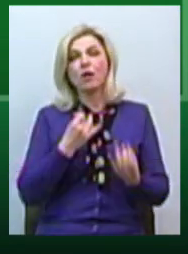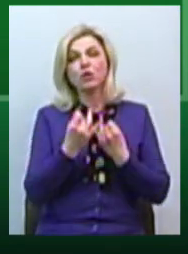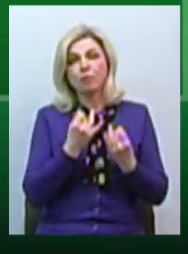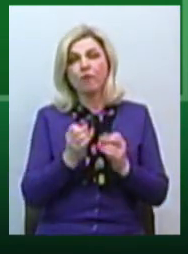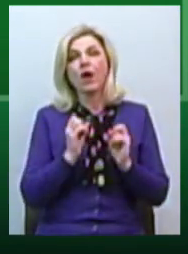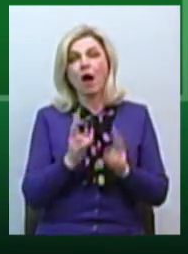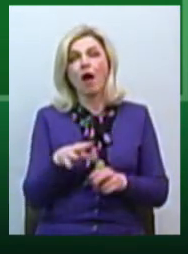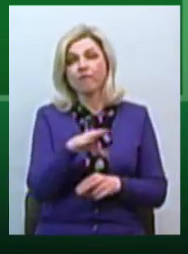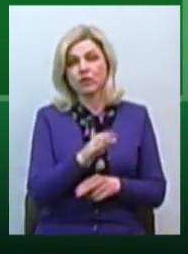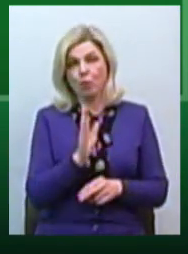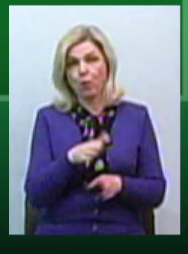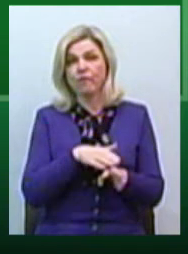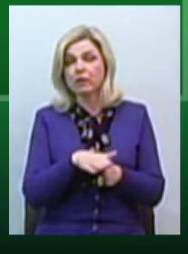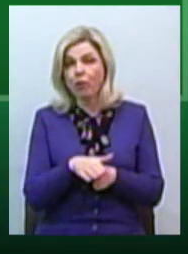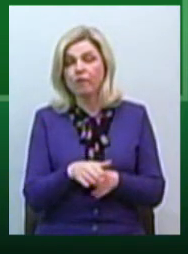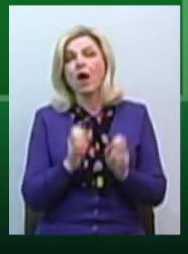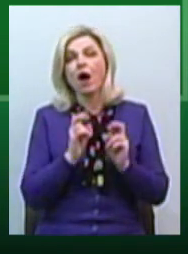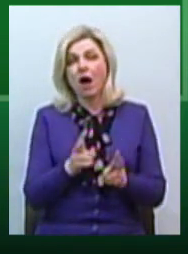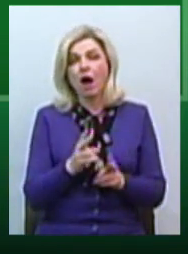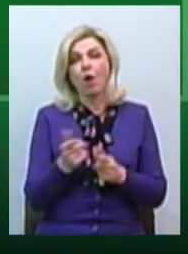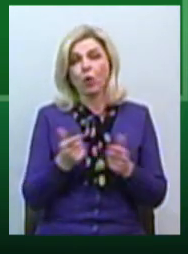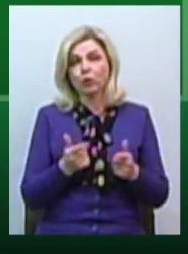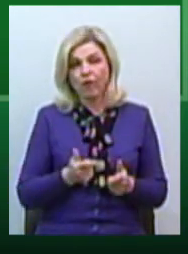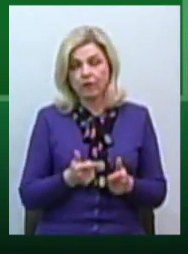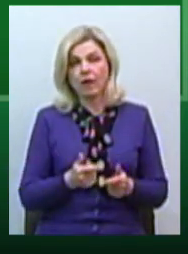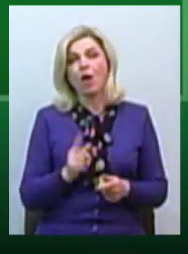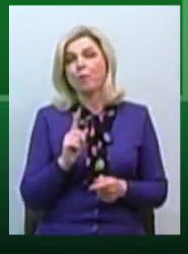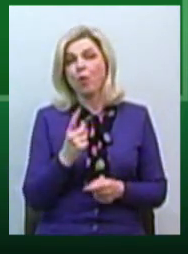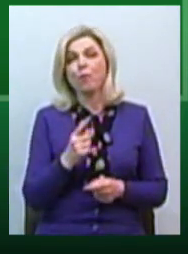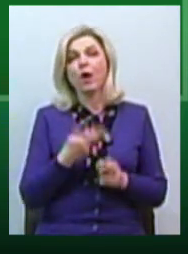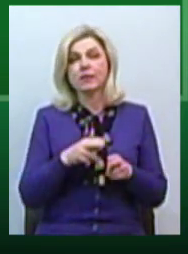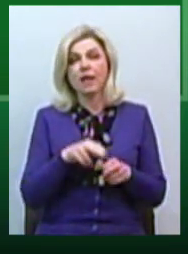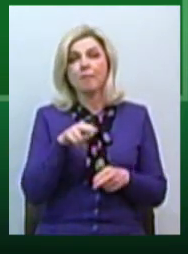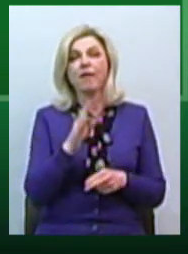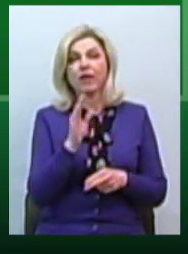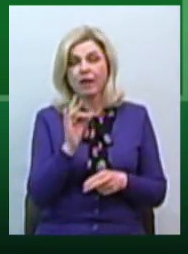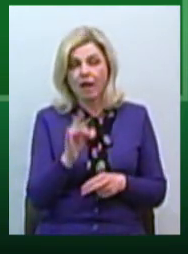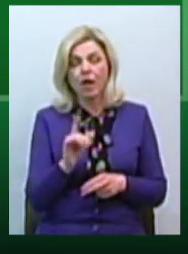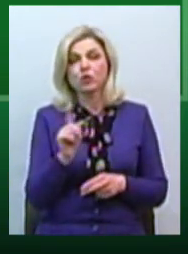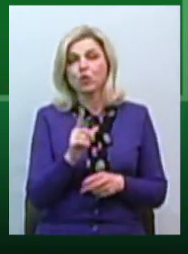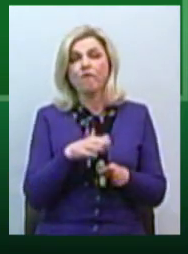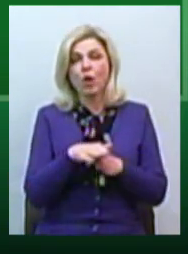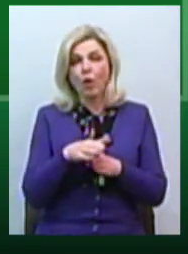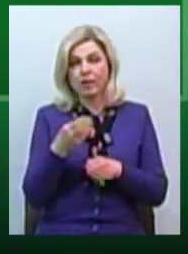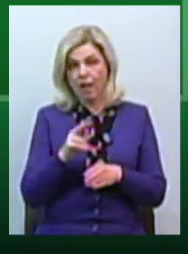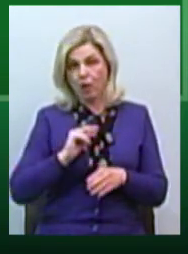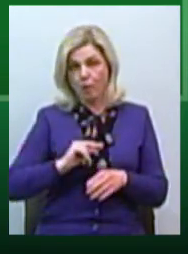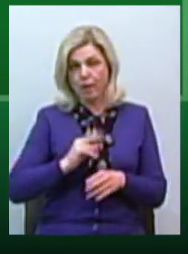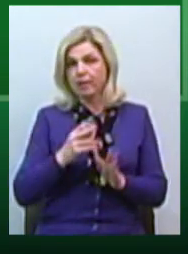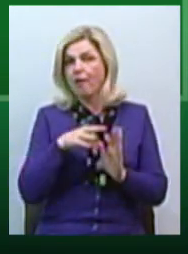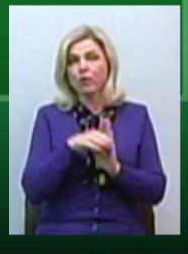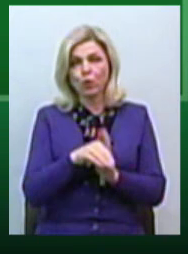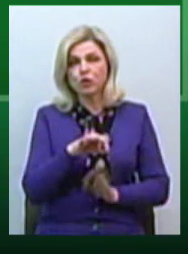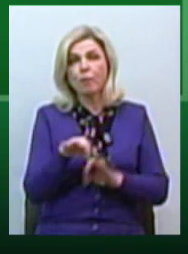як це все буде відбуватися, як ПВР готуватимуть. Тому що той ПВР, який ми підготували для виконання робіт, він не включав в себе